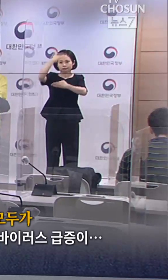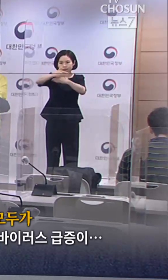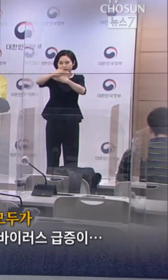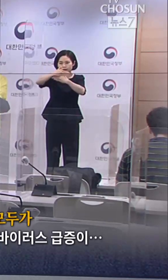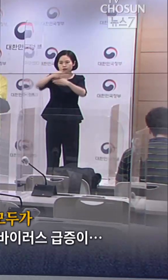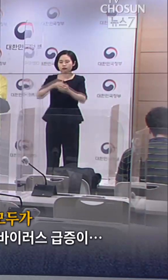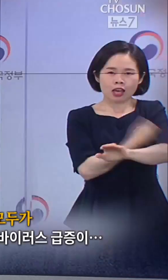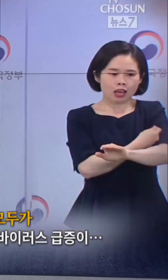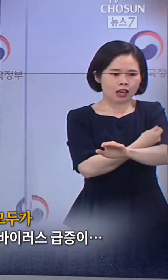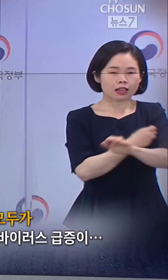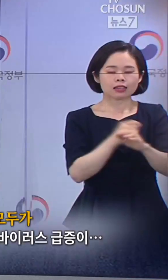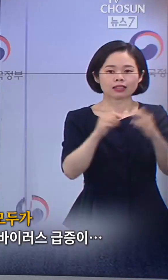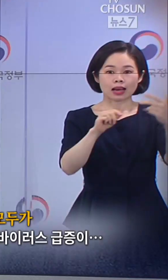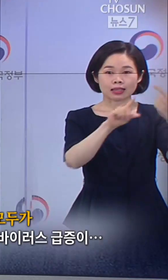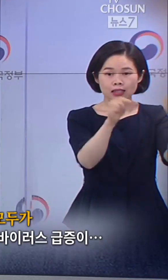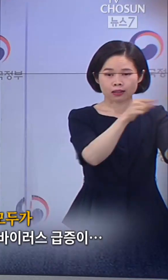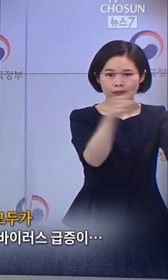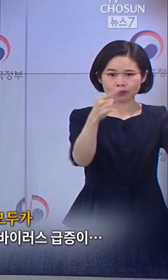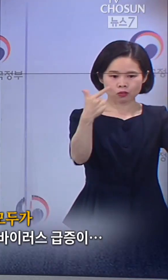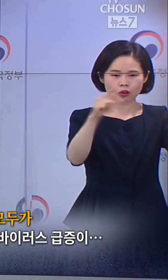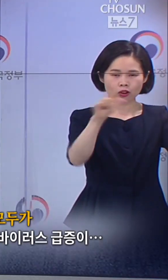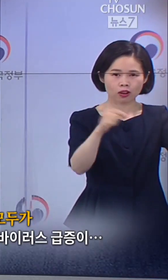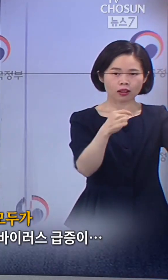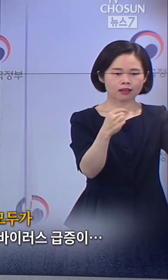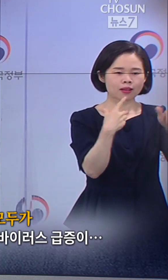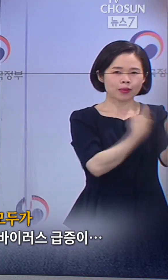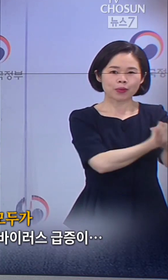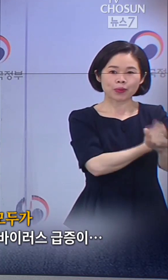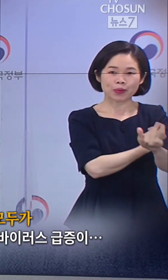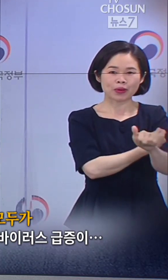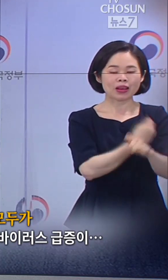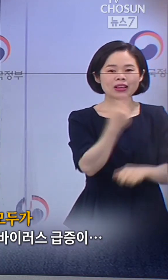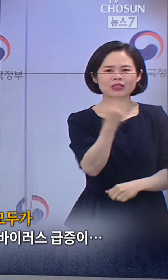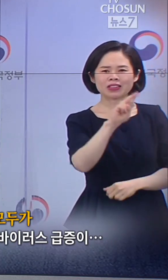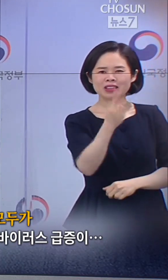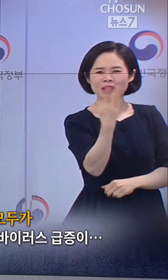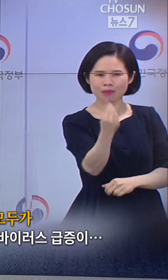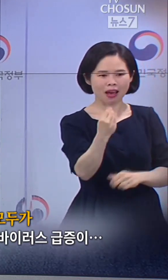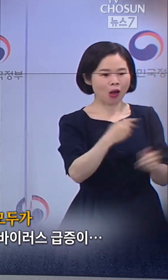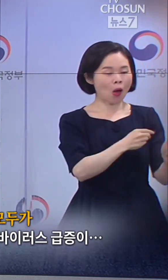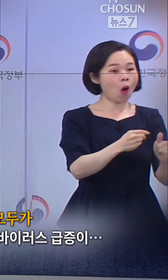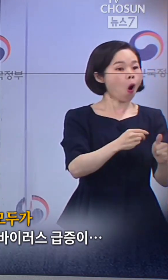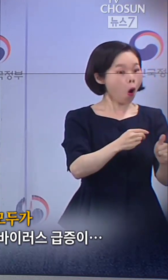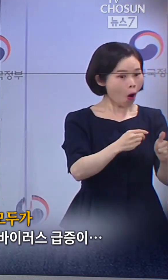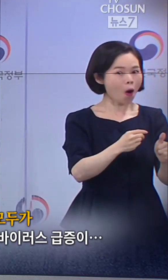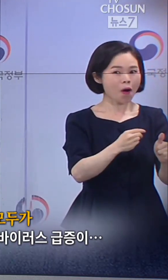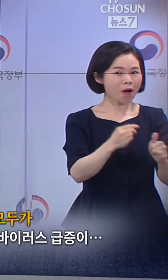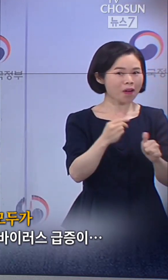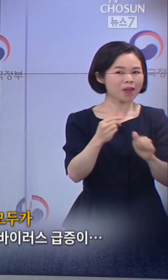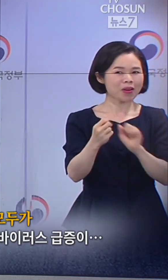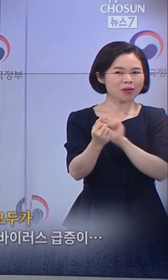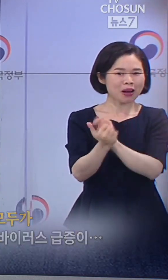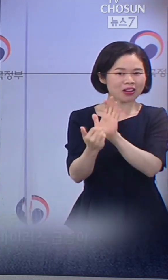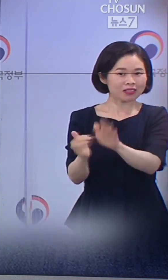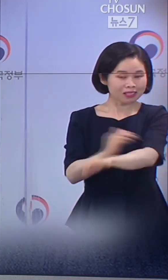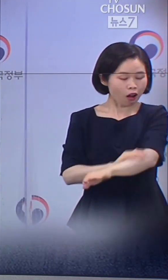예방접종을 맞으면서 우리 사회 모두가 방역 긴장감이 저하되고 또한 변이 바이러스 급증이.